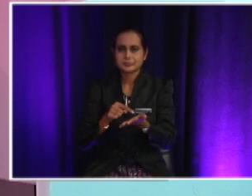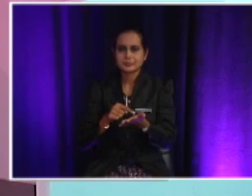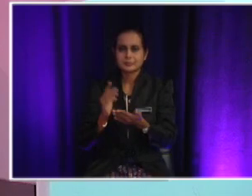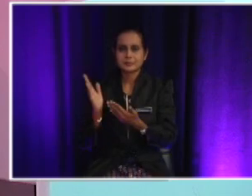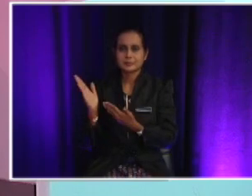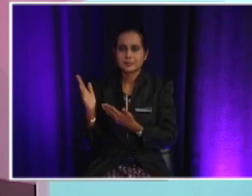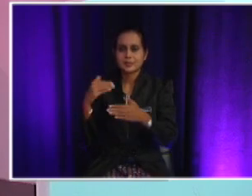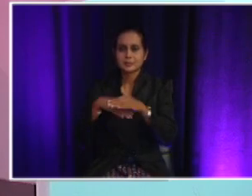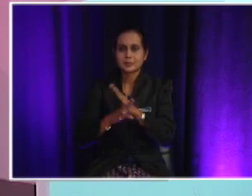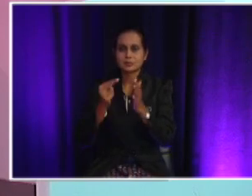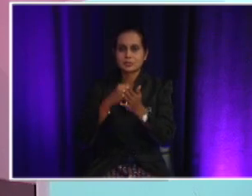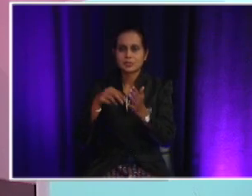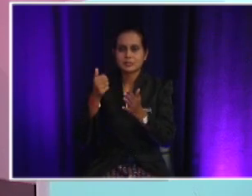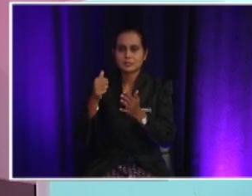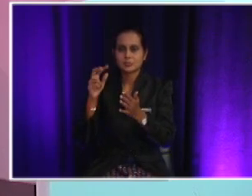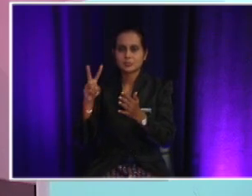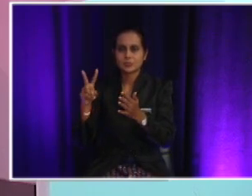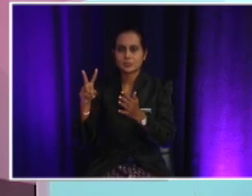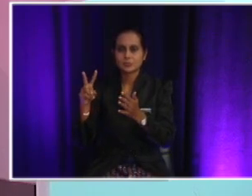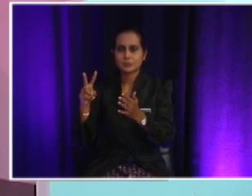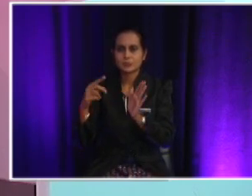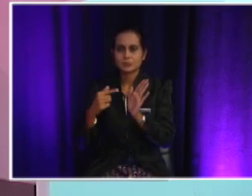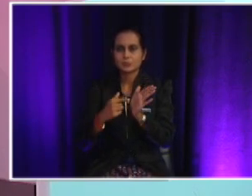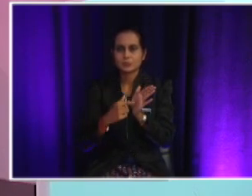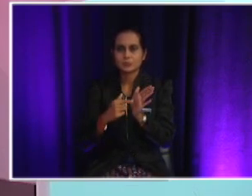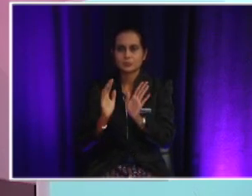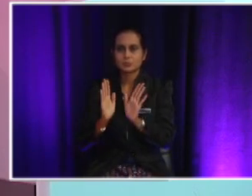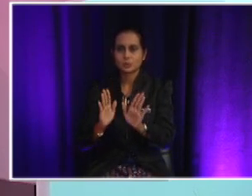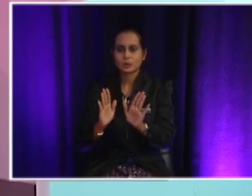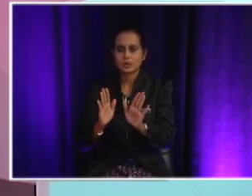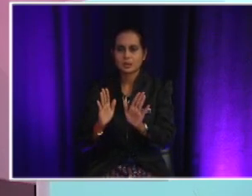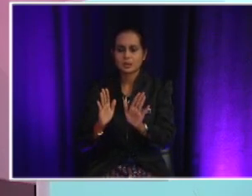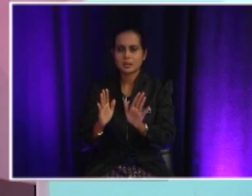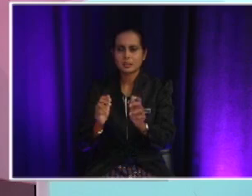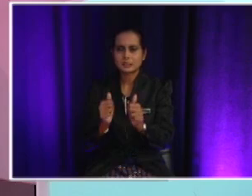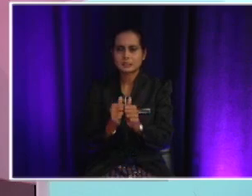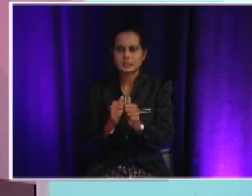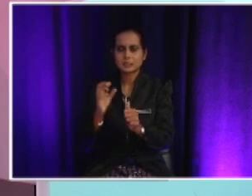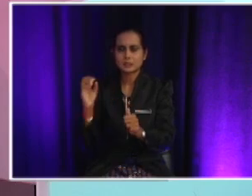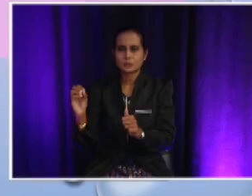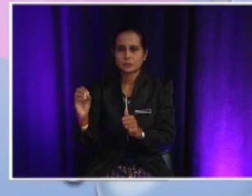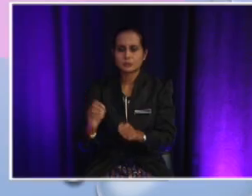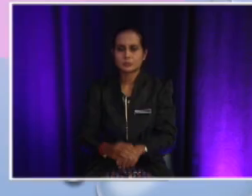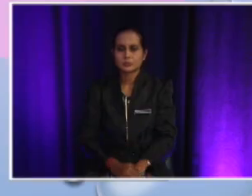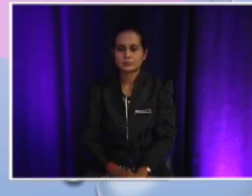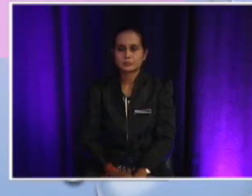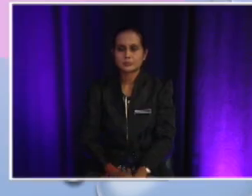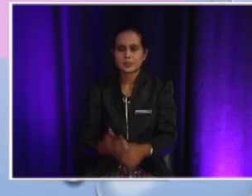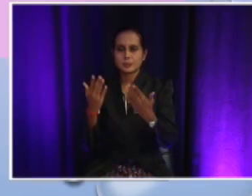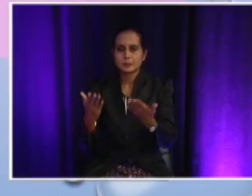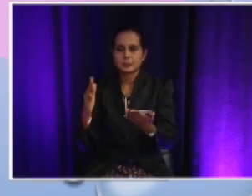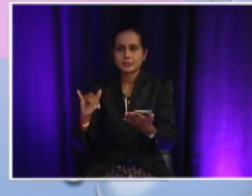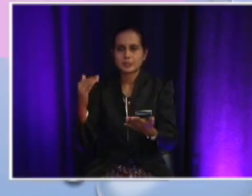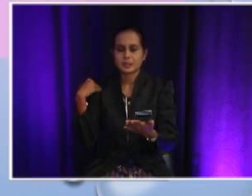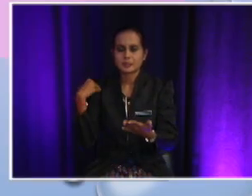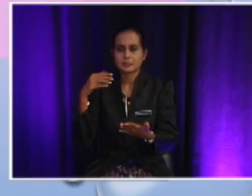masukkan nilai 10 volt tolak dengan VCE tadi adalah kosong. Beban yang ada adalah 10 kilo. Sini kita dapat